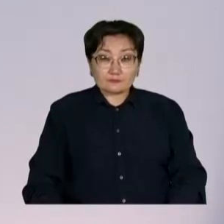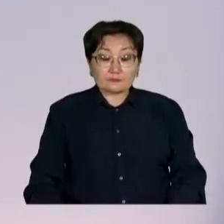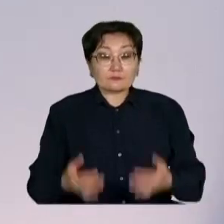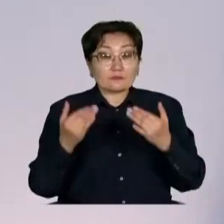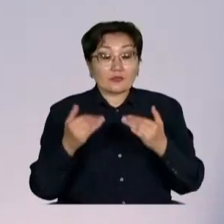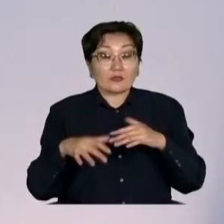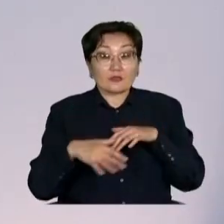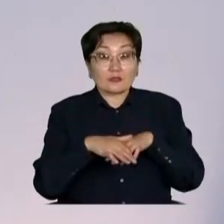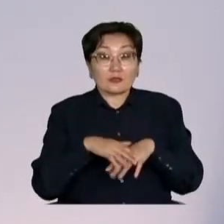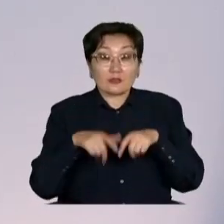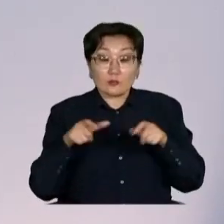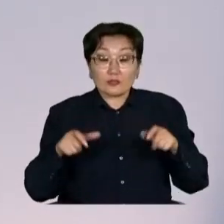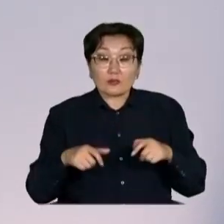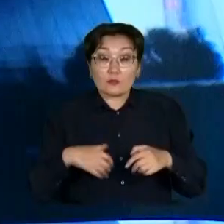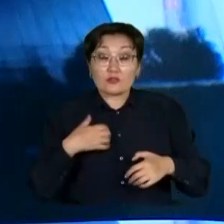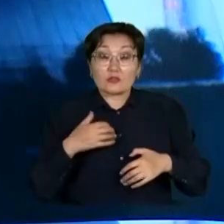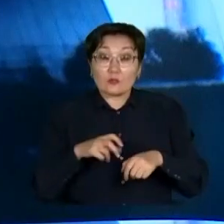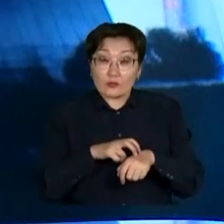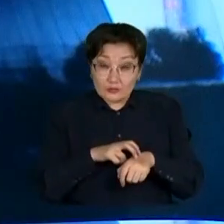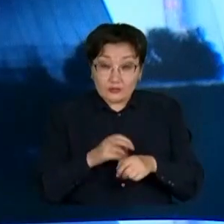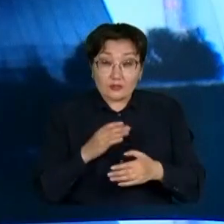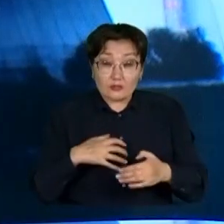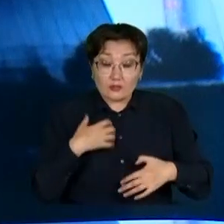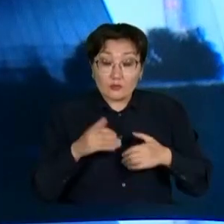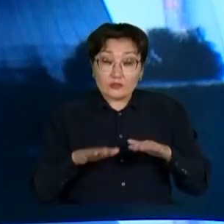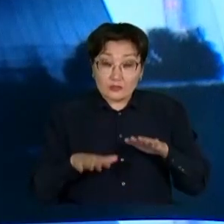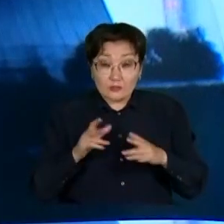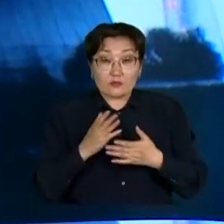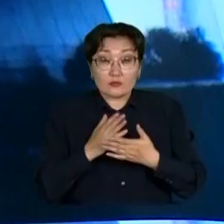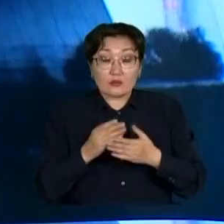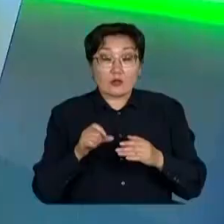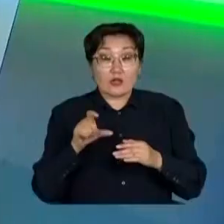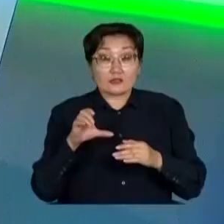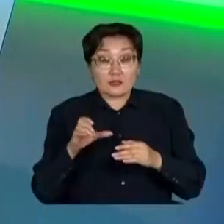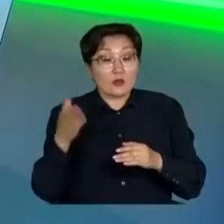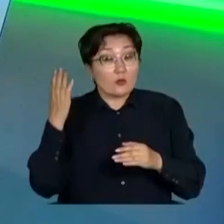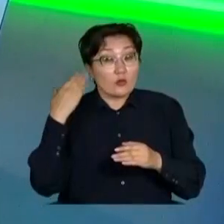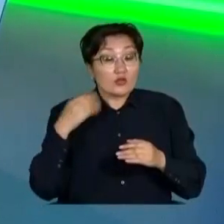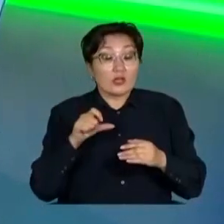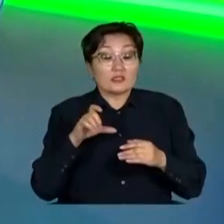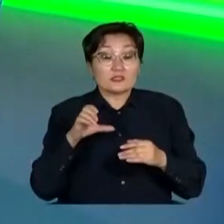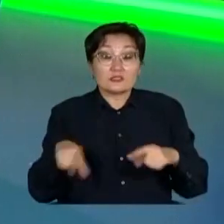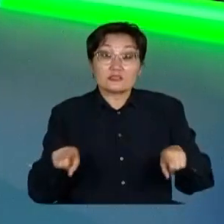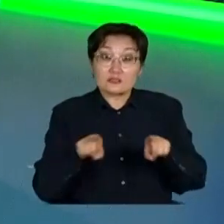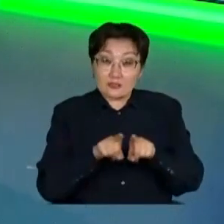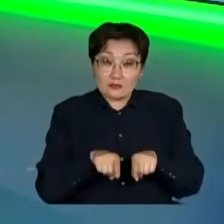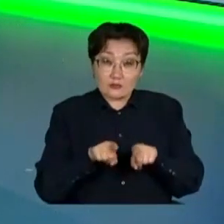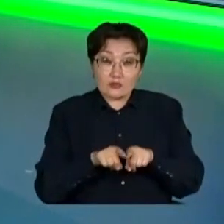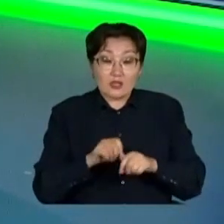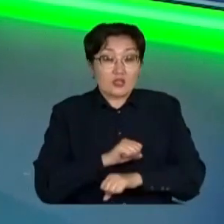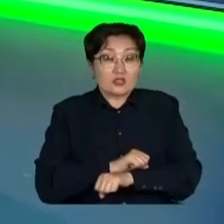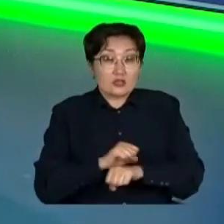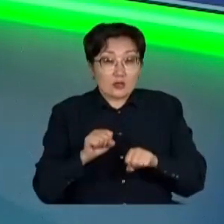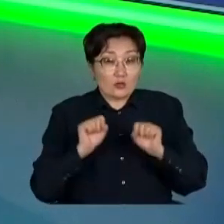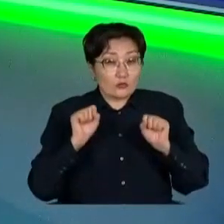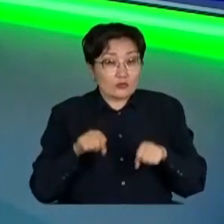Енді халықтың үрейі болғанда бұл АЭС, бұрынғы АЭС-тер сияқты жарылып қалуы